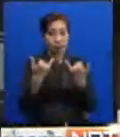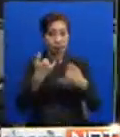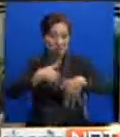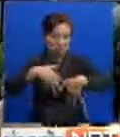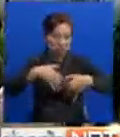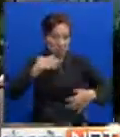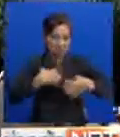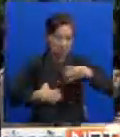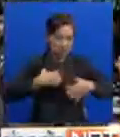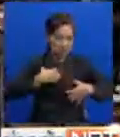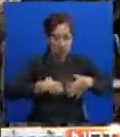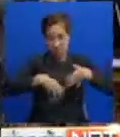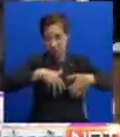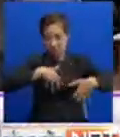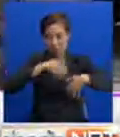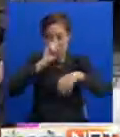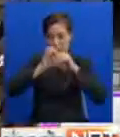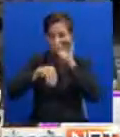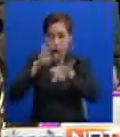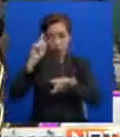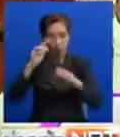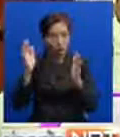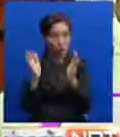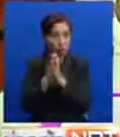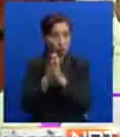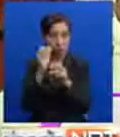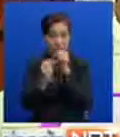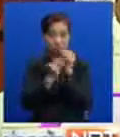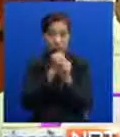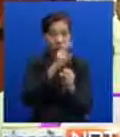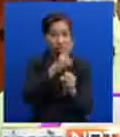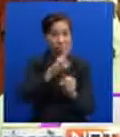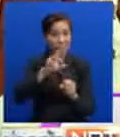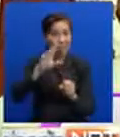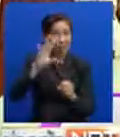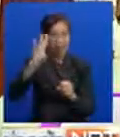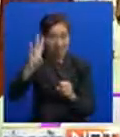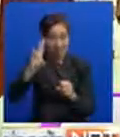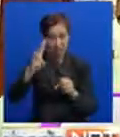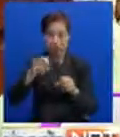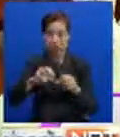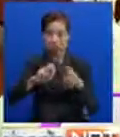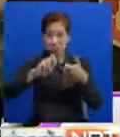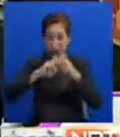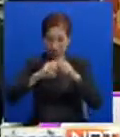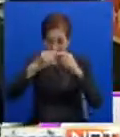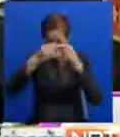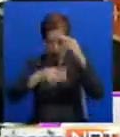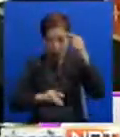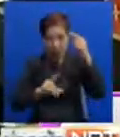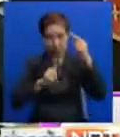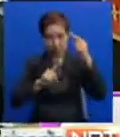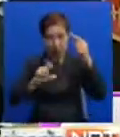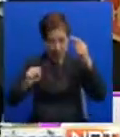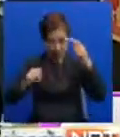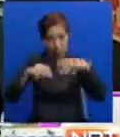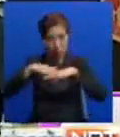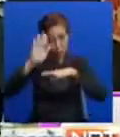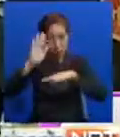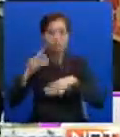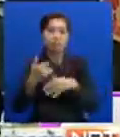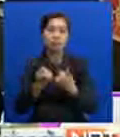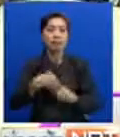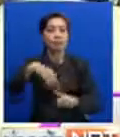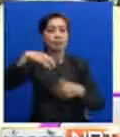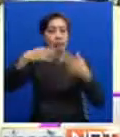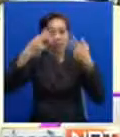ความเดือดร้อนของประชาชนกว่า 110,000 เรื่องในปี 2557 ผ่านศูนย์บริการประชาชนสำนักงานปลัดสำนักน